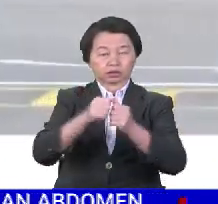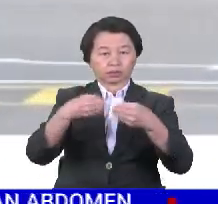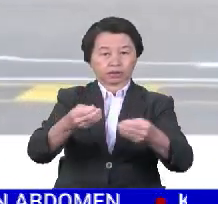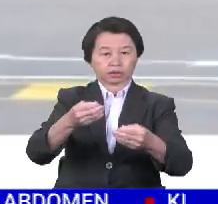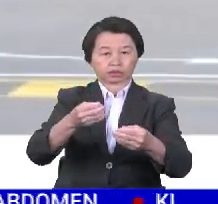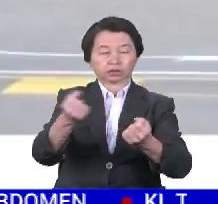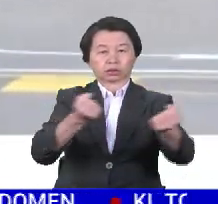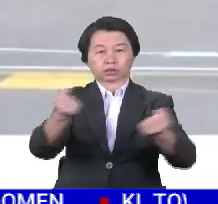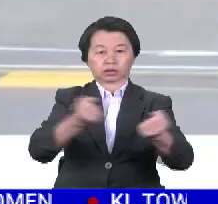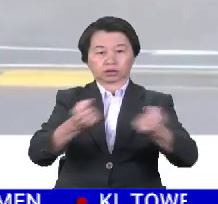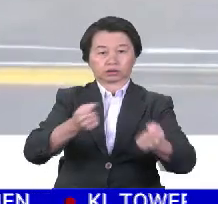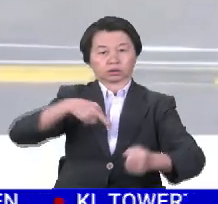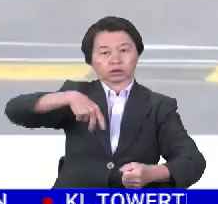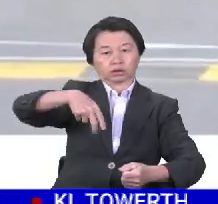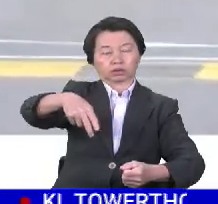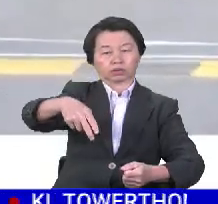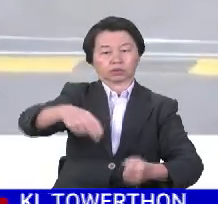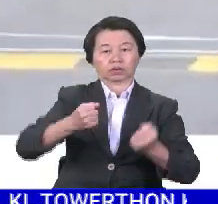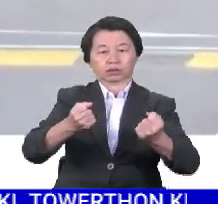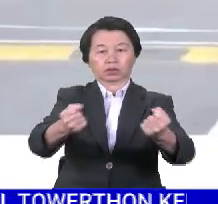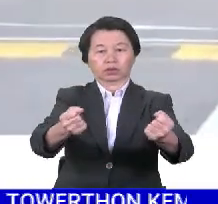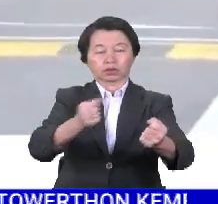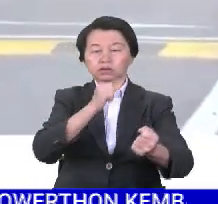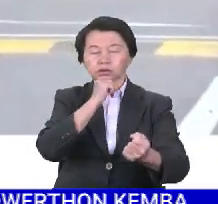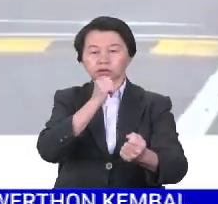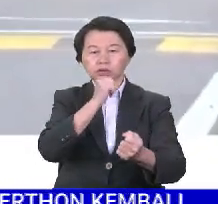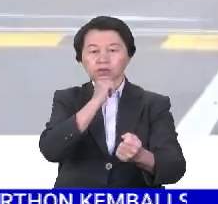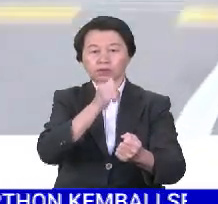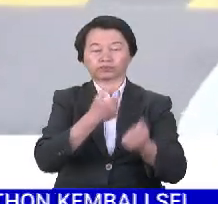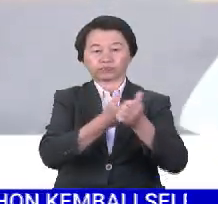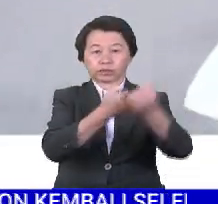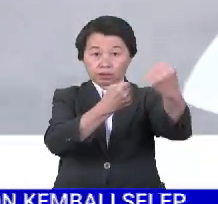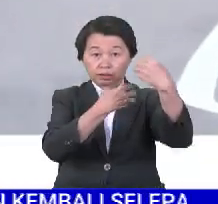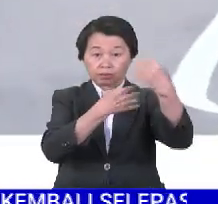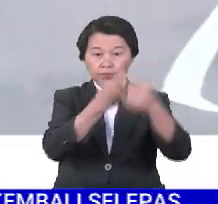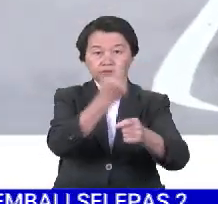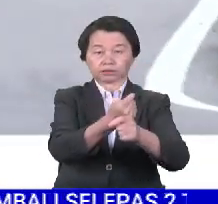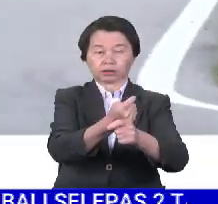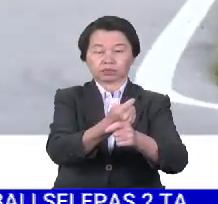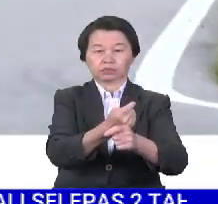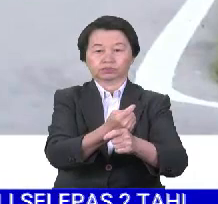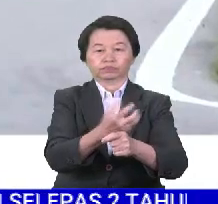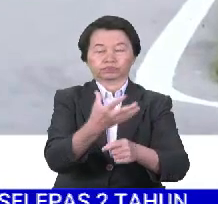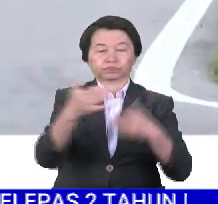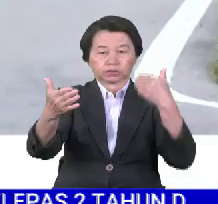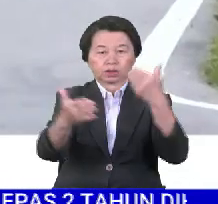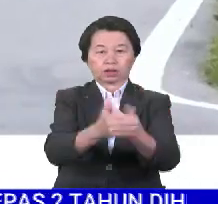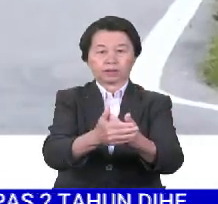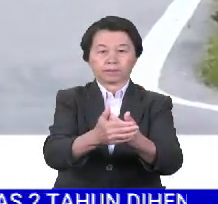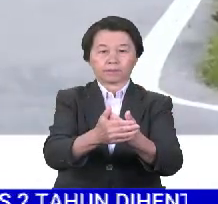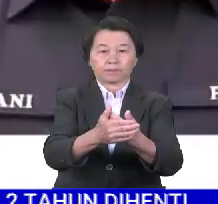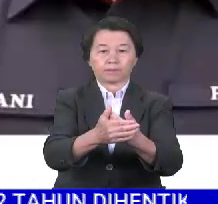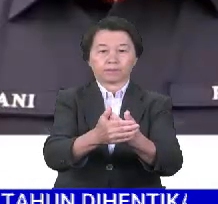peluang kepada kenderaan untuk berjalan terus, tidak berpandukan kepada lampu isyarat yang telah ditetapkan di sana, sehinggalah ke